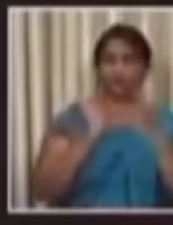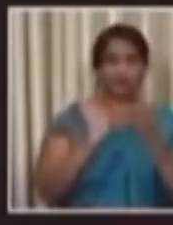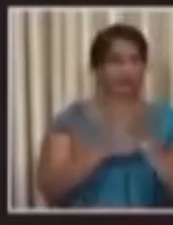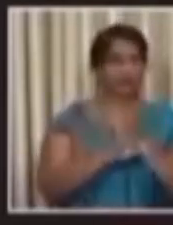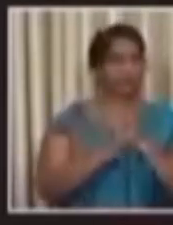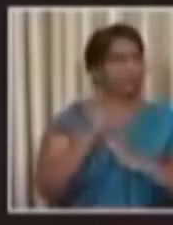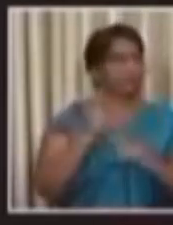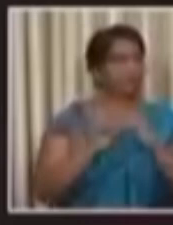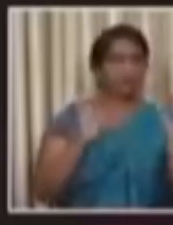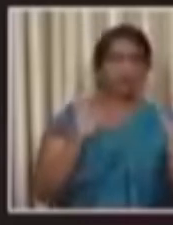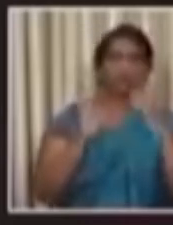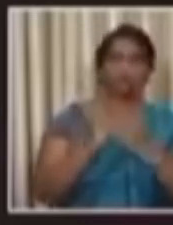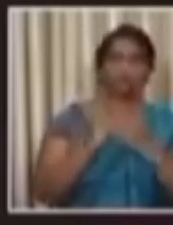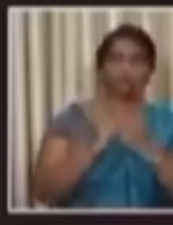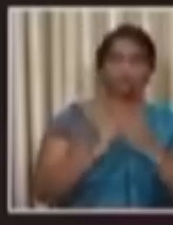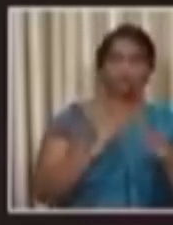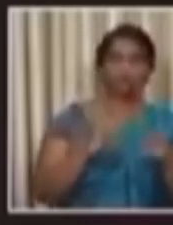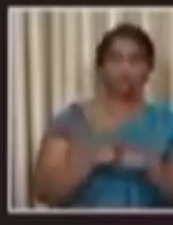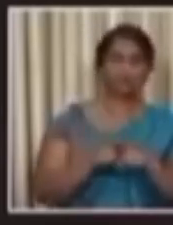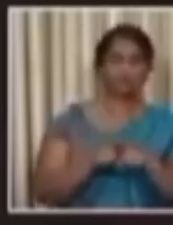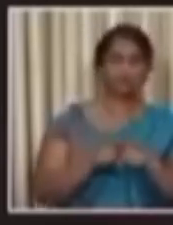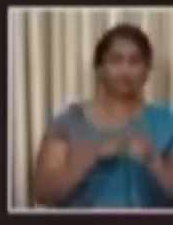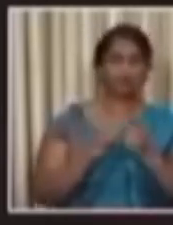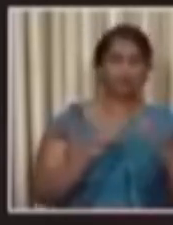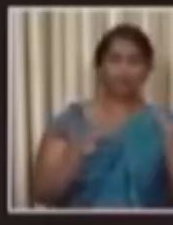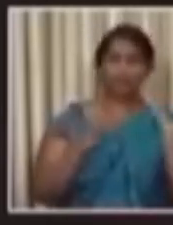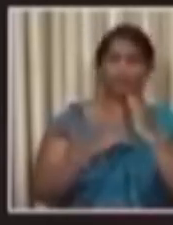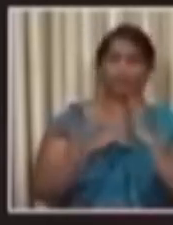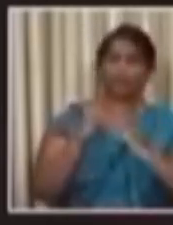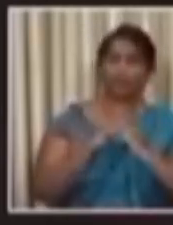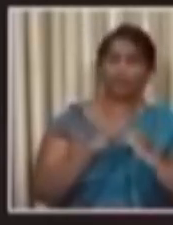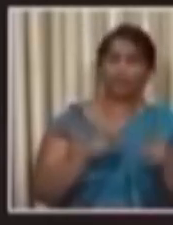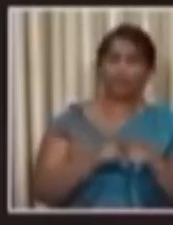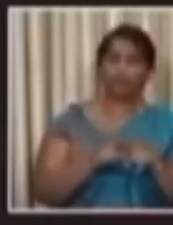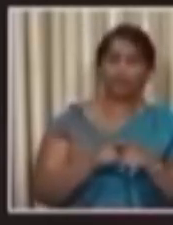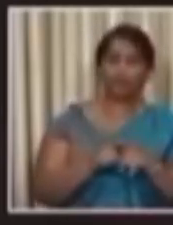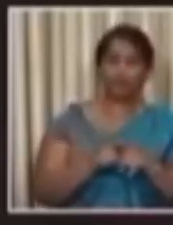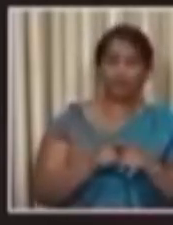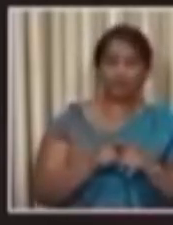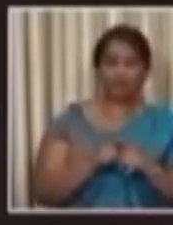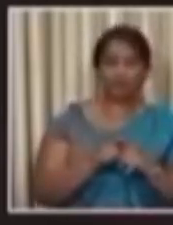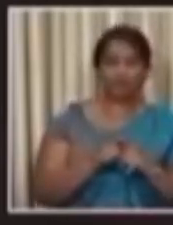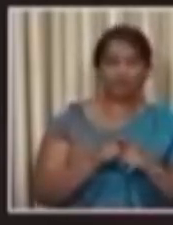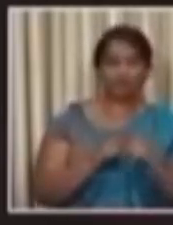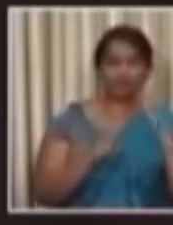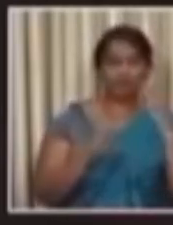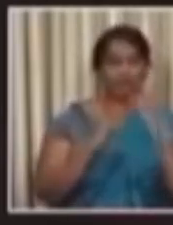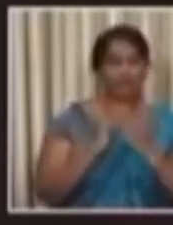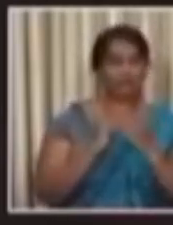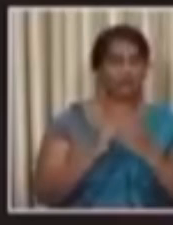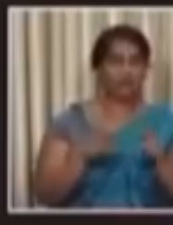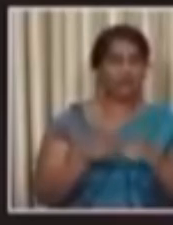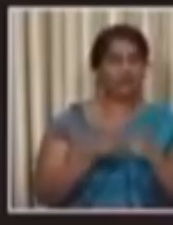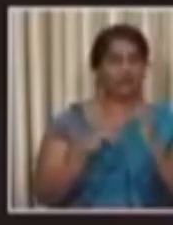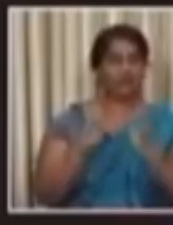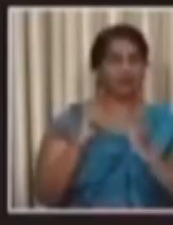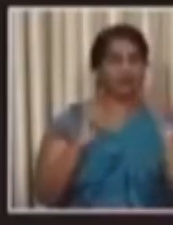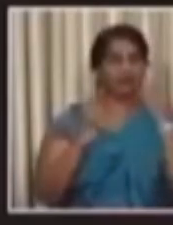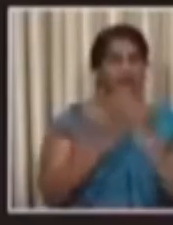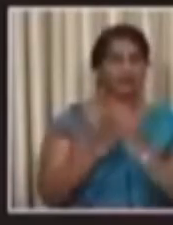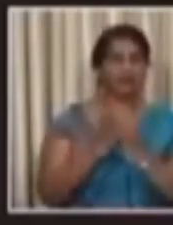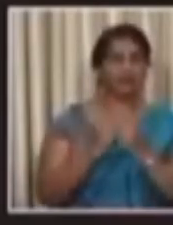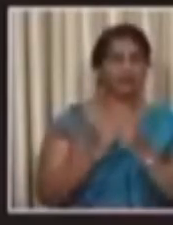පෙර මන්ත්‍රීතුමා මතු කරා. මම ඒක ඔබතුමාට එක පැත්තේ උත්තරේ දුන්නේ අයවැය ලේඛනයේ කතා කරන්න ඕන කරුණු. උතුරේ ප්‍රශ්න